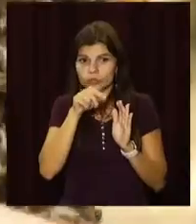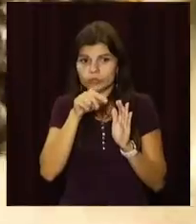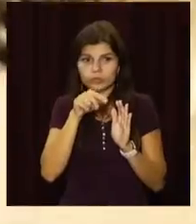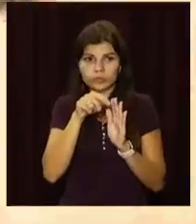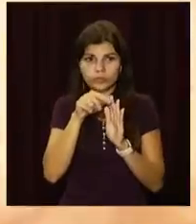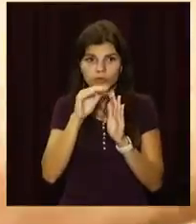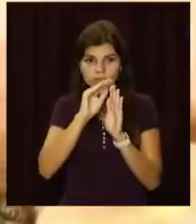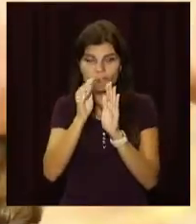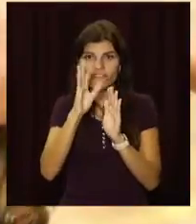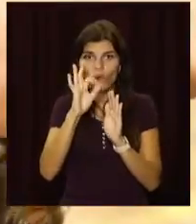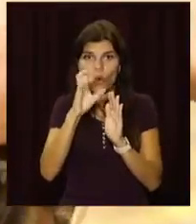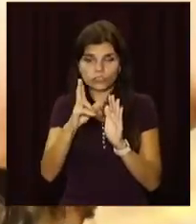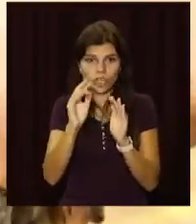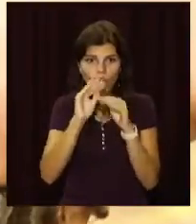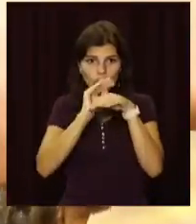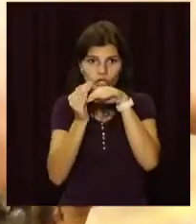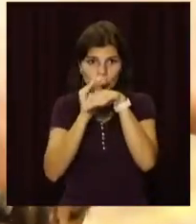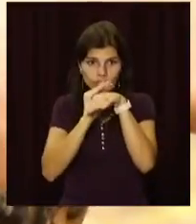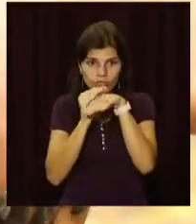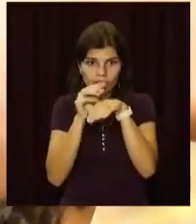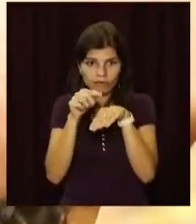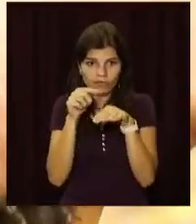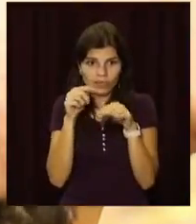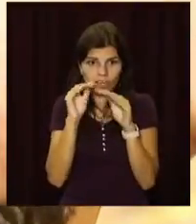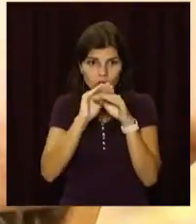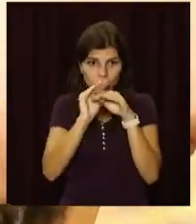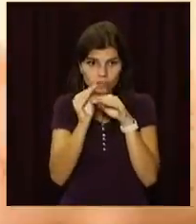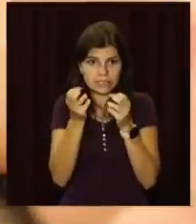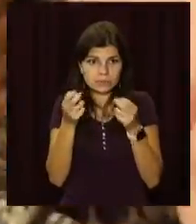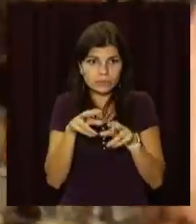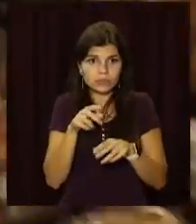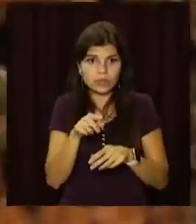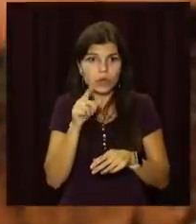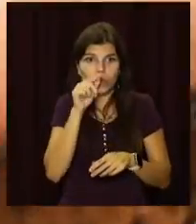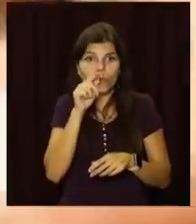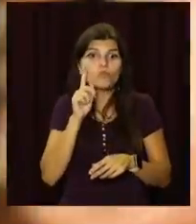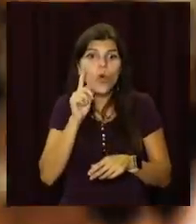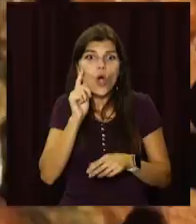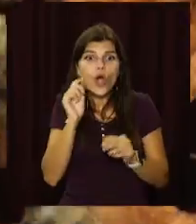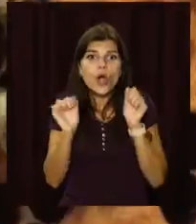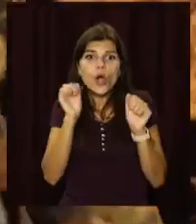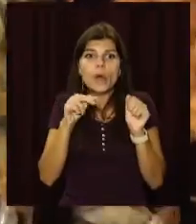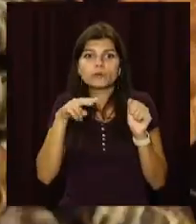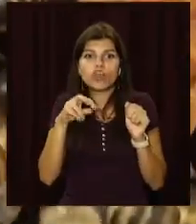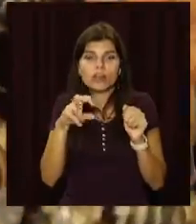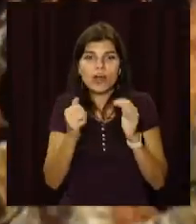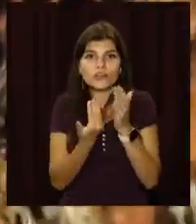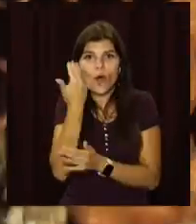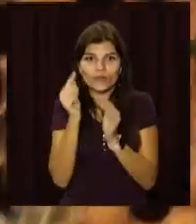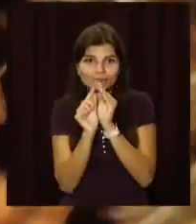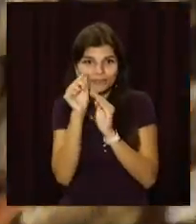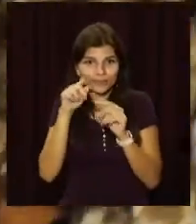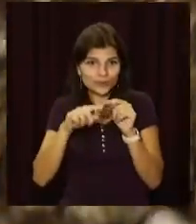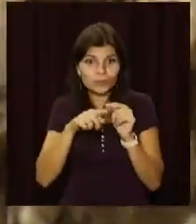воскові кришечки, тут вже йде, ось вона одна вилазить, розрізає кришечку. Молоденька бджілка скоро вилізе. На популяцію бджіл та